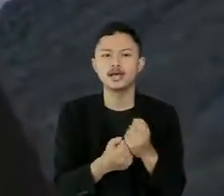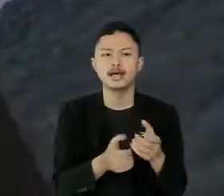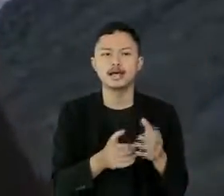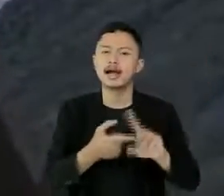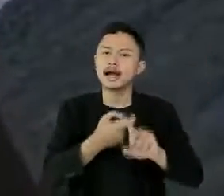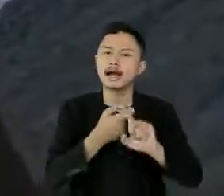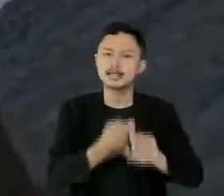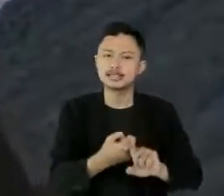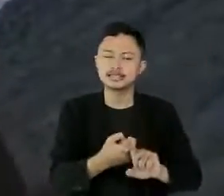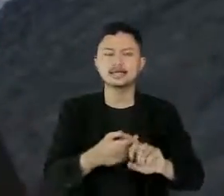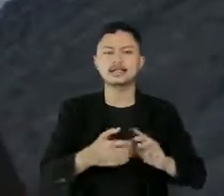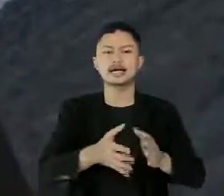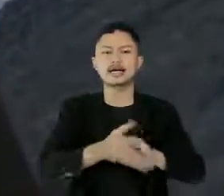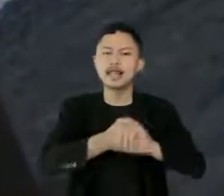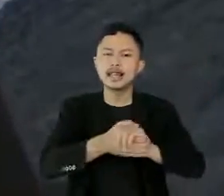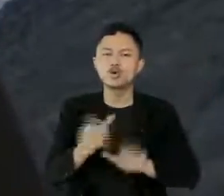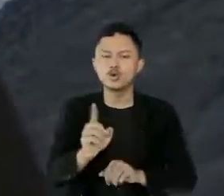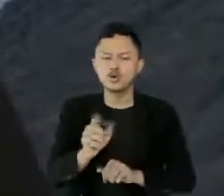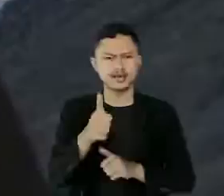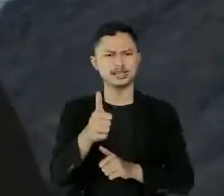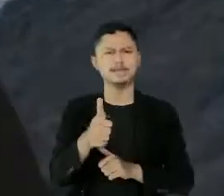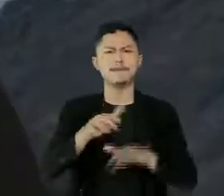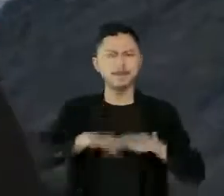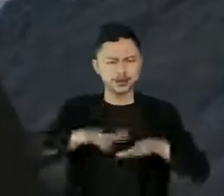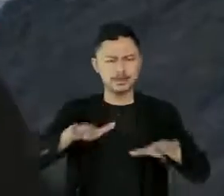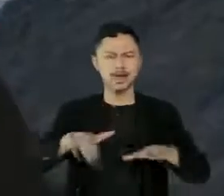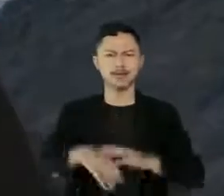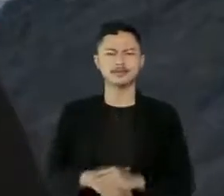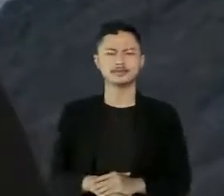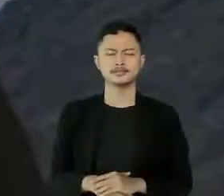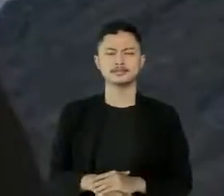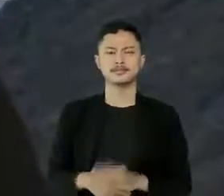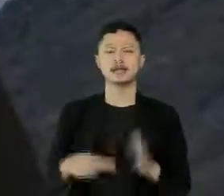maju pariwisata Indonesia salah satunya adalah kita sama-sama harus